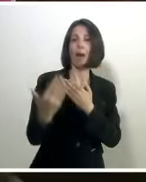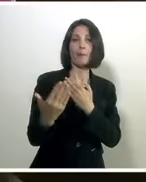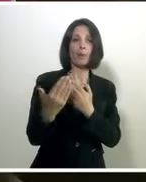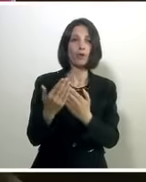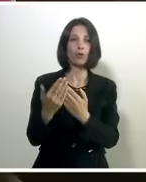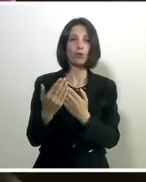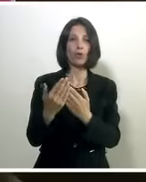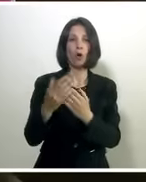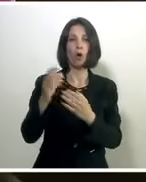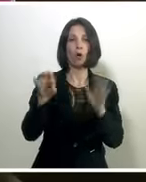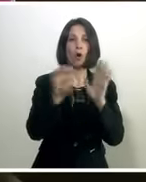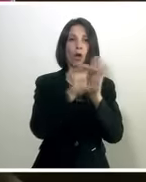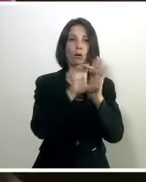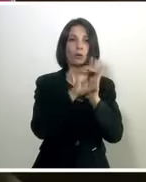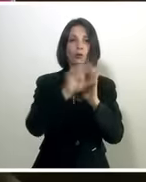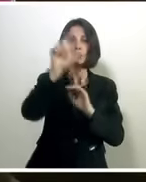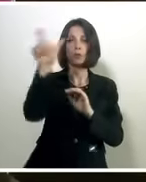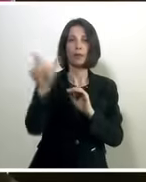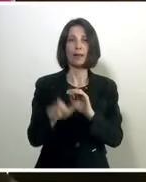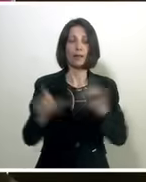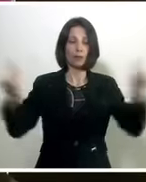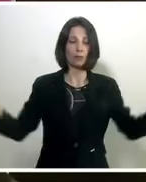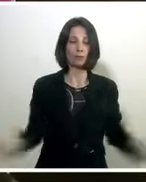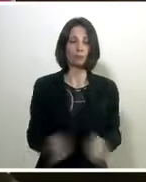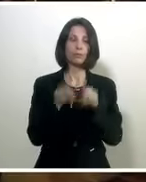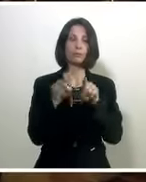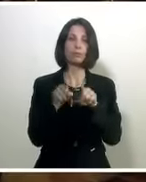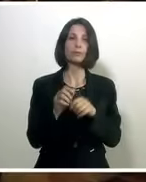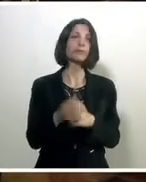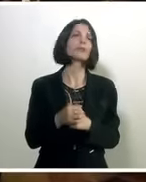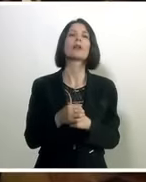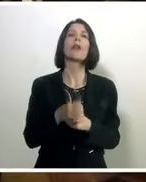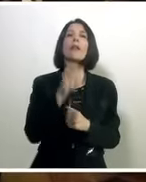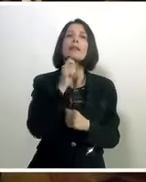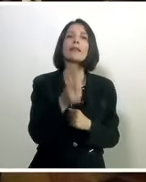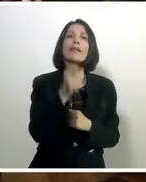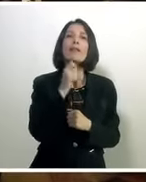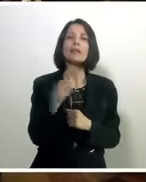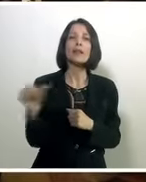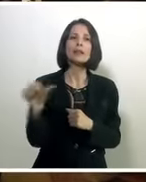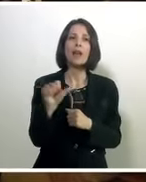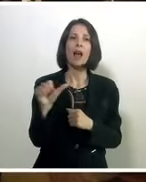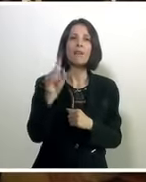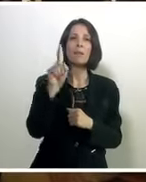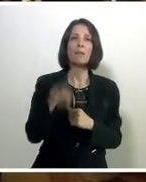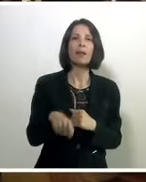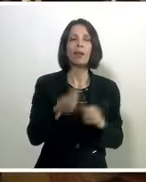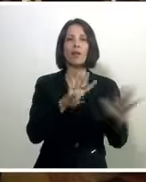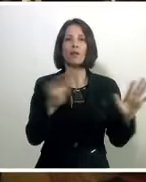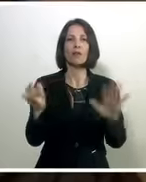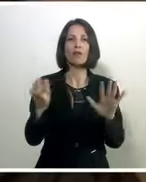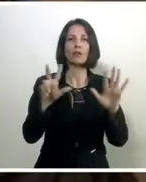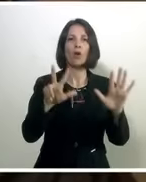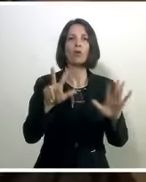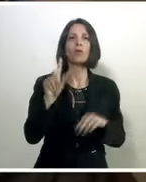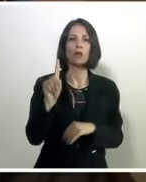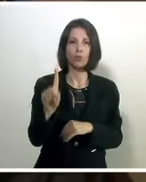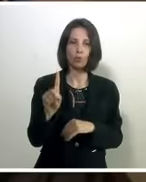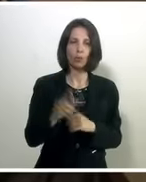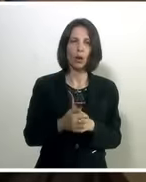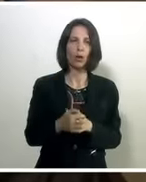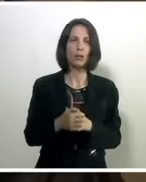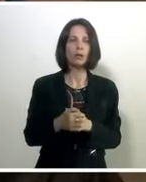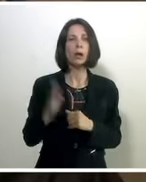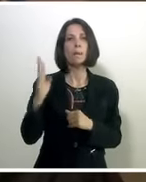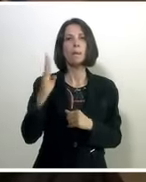direi che era il medesimo approccio nell'intervista a Scalfari del 1981 l'orientamento di Berlinguer non è